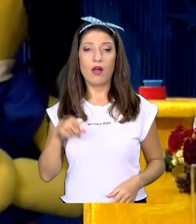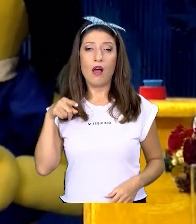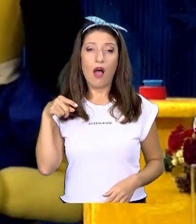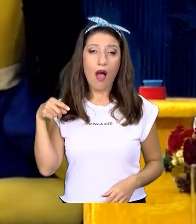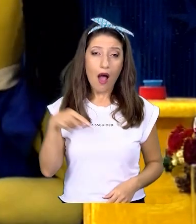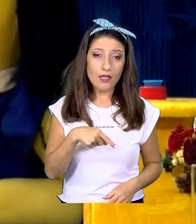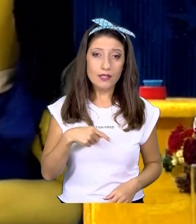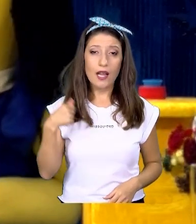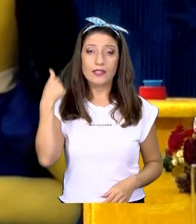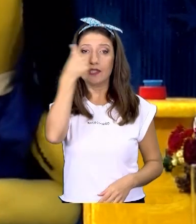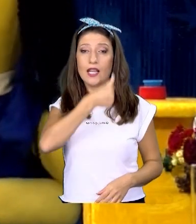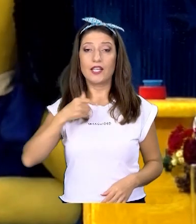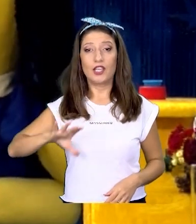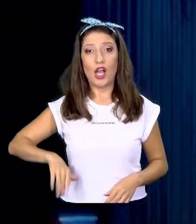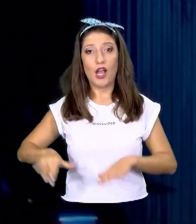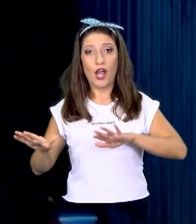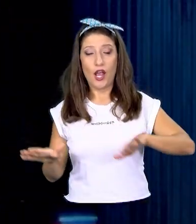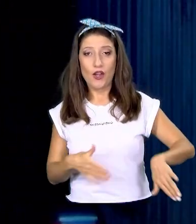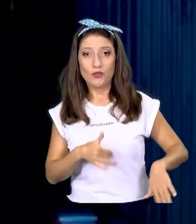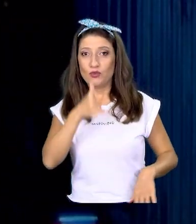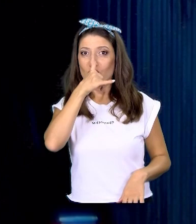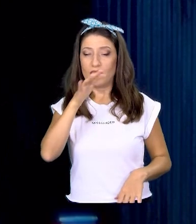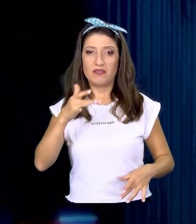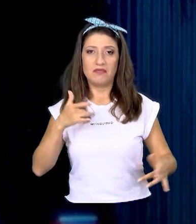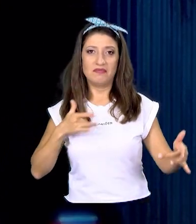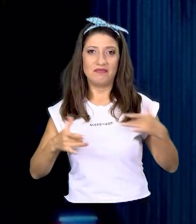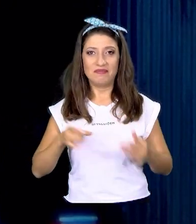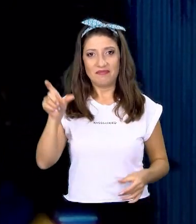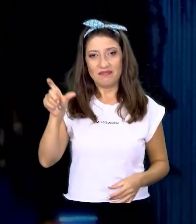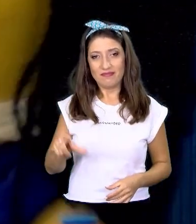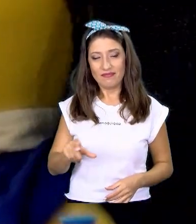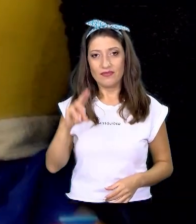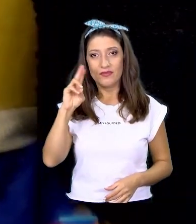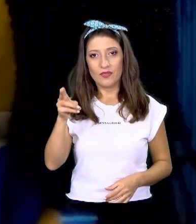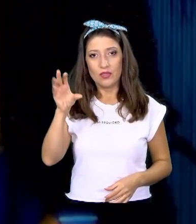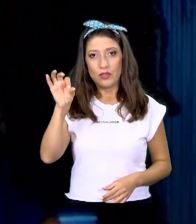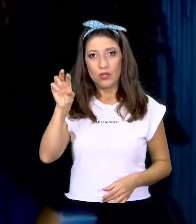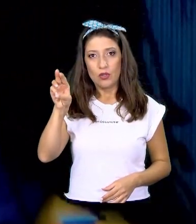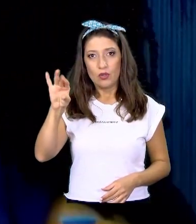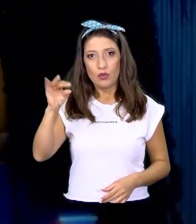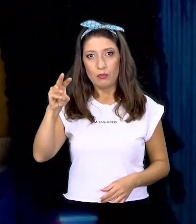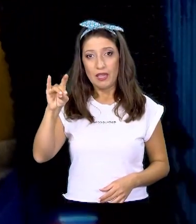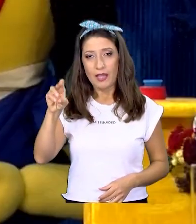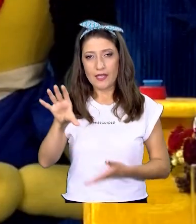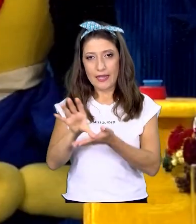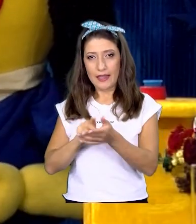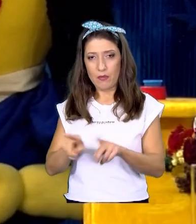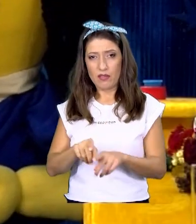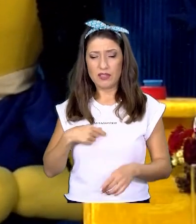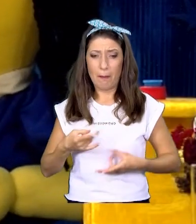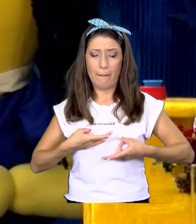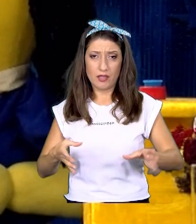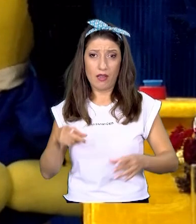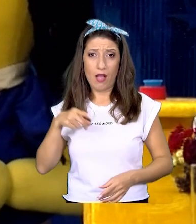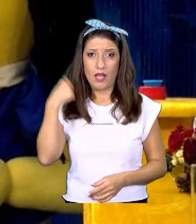նույնիսկ 1000 տարի անց չի ծնվի այնպիսի հանճար, ինչպիսին Կոմիտասն էր։ Դե ուրեմն